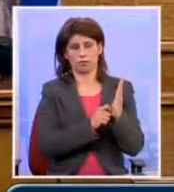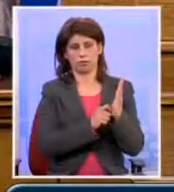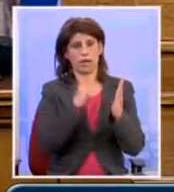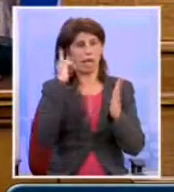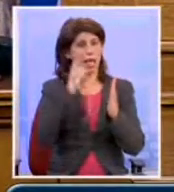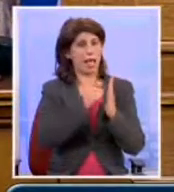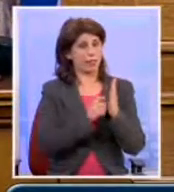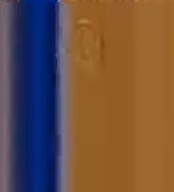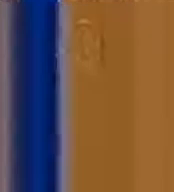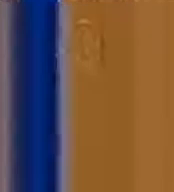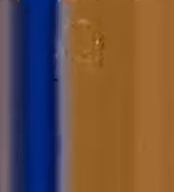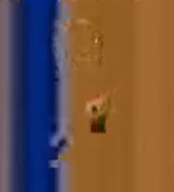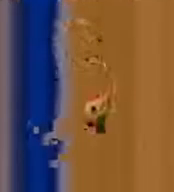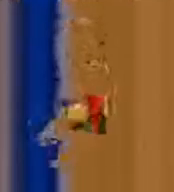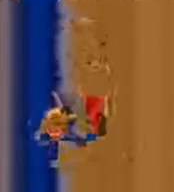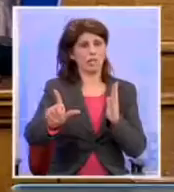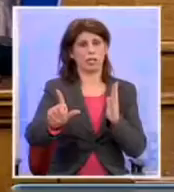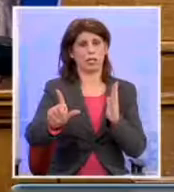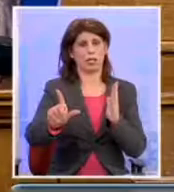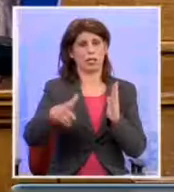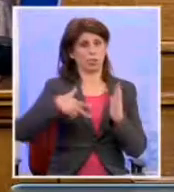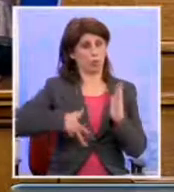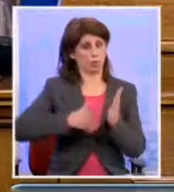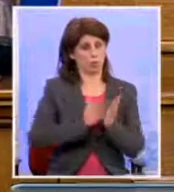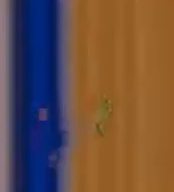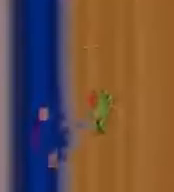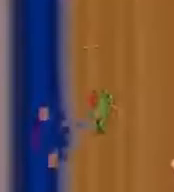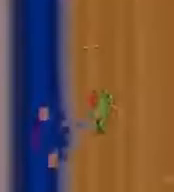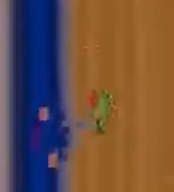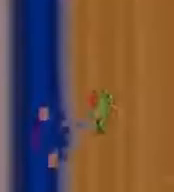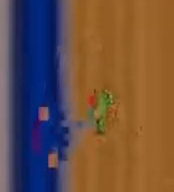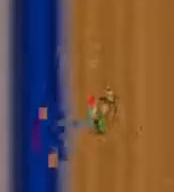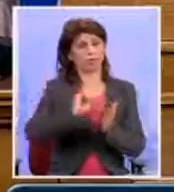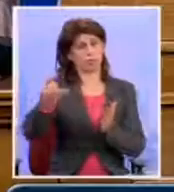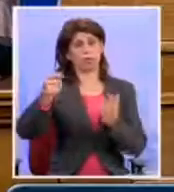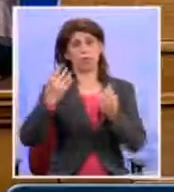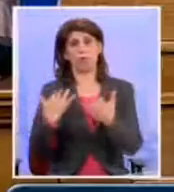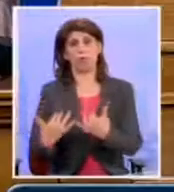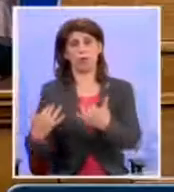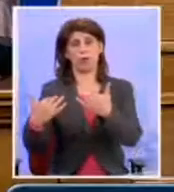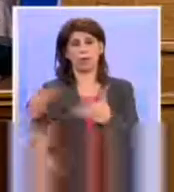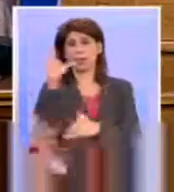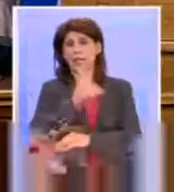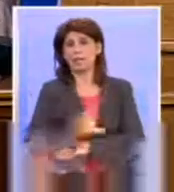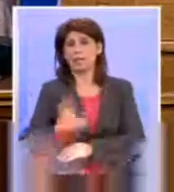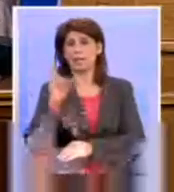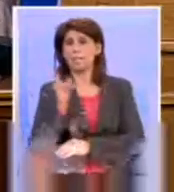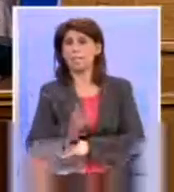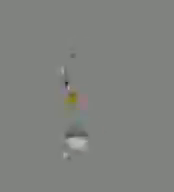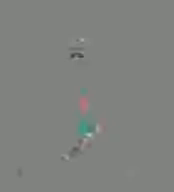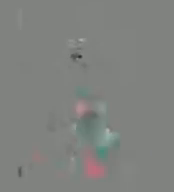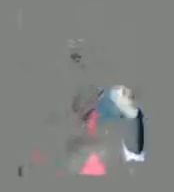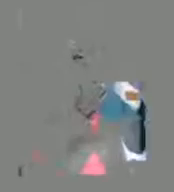εκθέσεις τις οποίες έχει διαβιβάσει το Υπουργείο Δικαιοσύνης προς την Βουλή για την αναζήτηση ποινικών